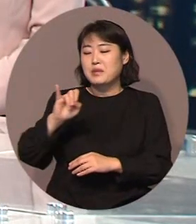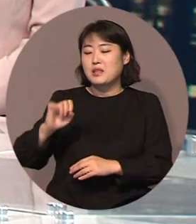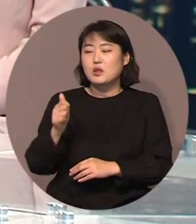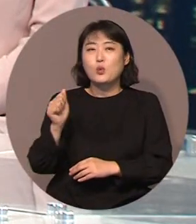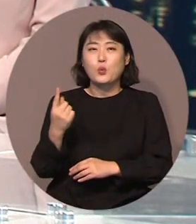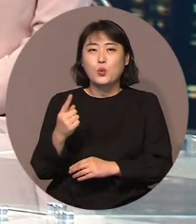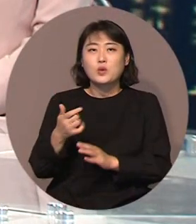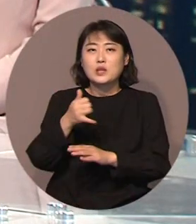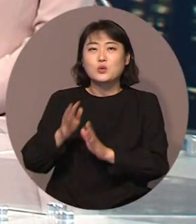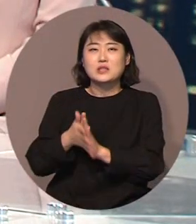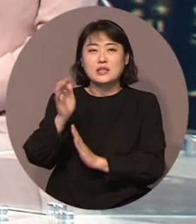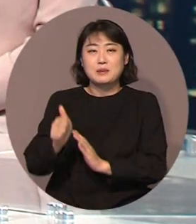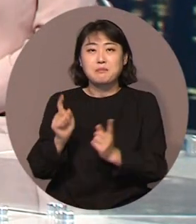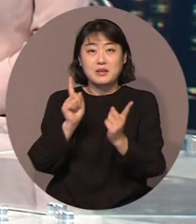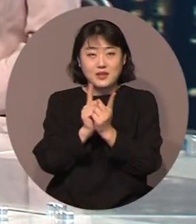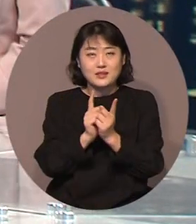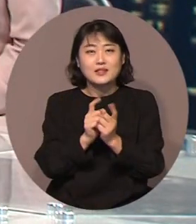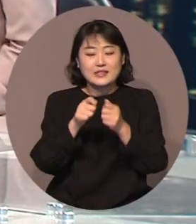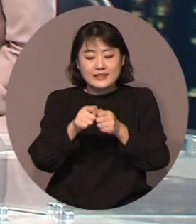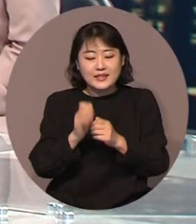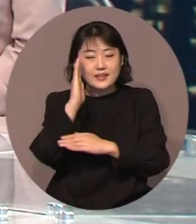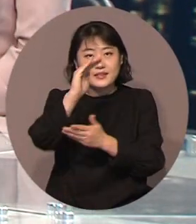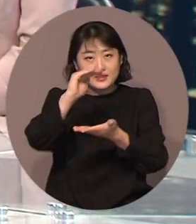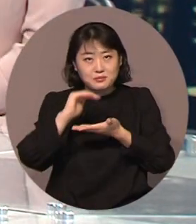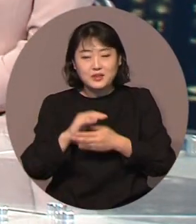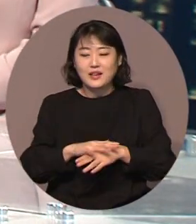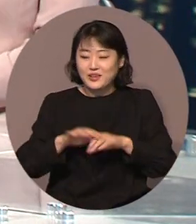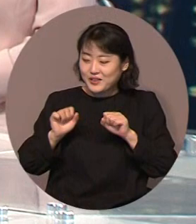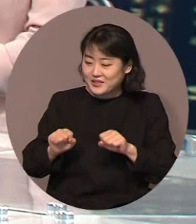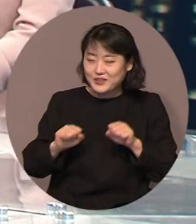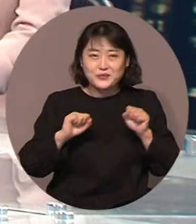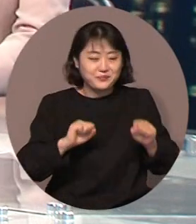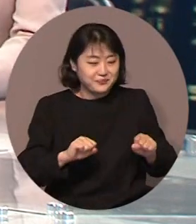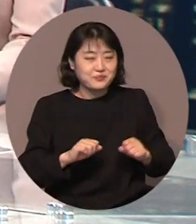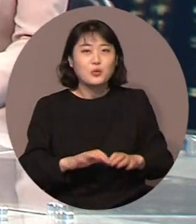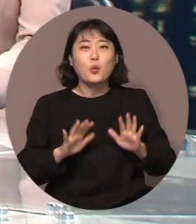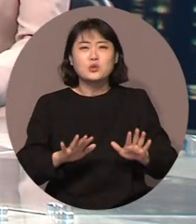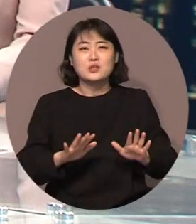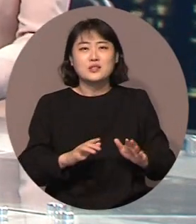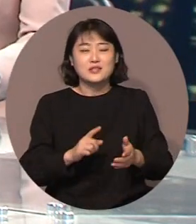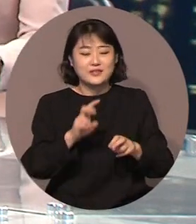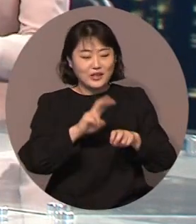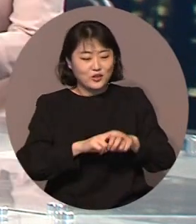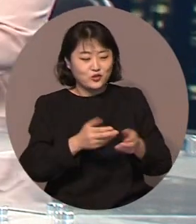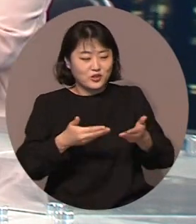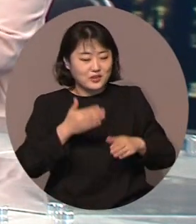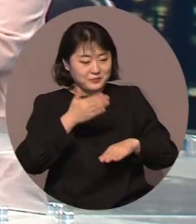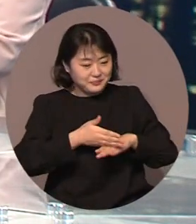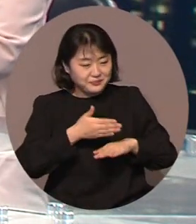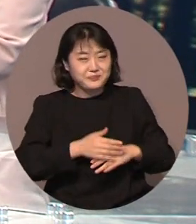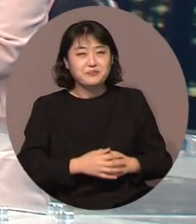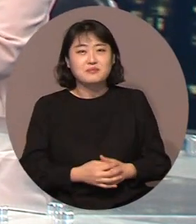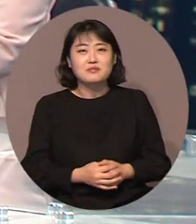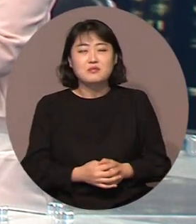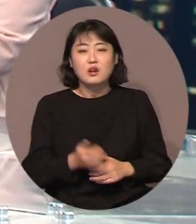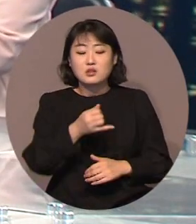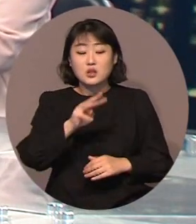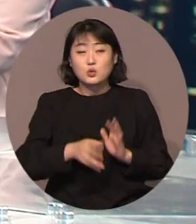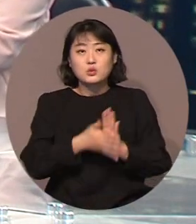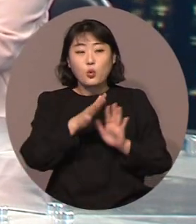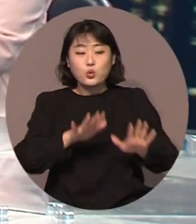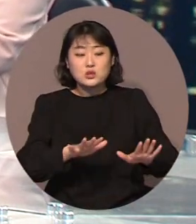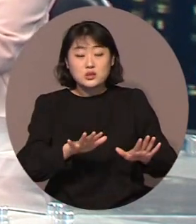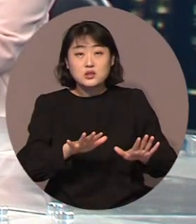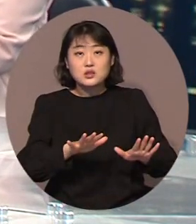이야기 나눠보겠습니다. 시장님 안녕하십니까? 안녕하세요. 반갑습니다. 네, 오늘 이렇게 자리해 주셔서 고맙습니다. 세종시가 오늘